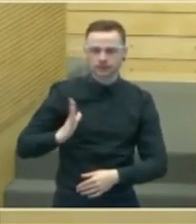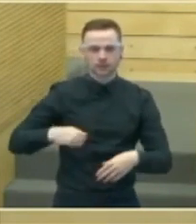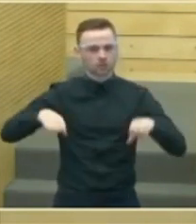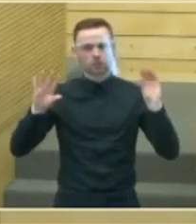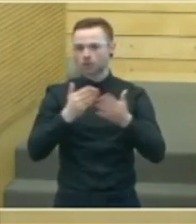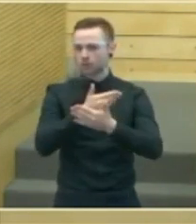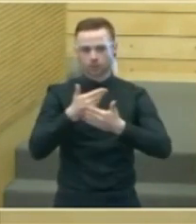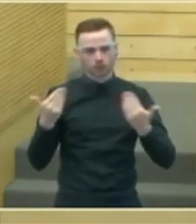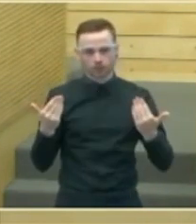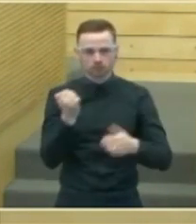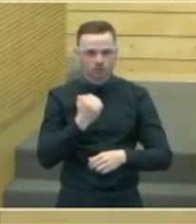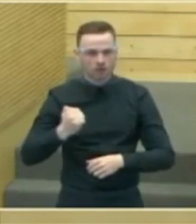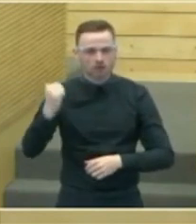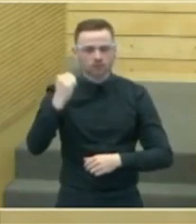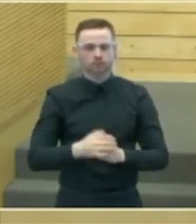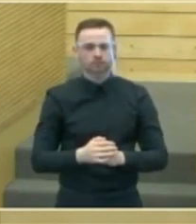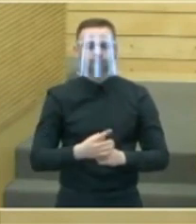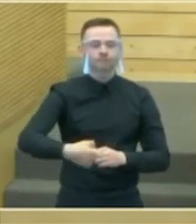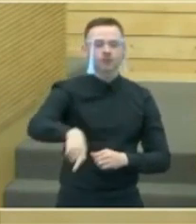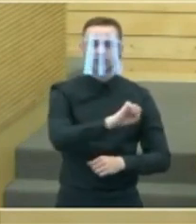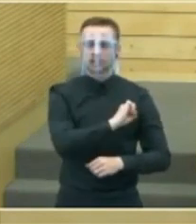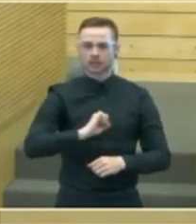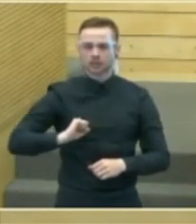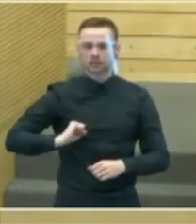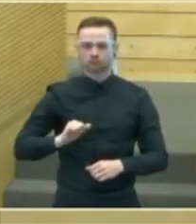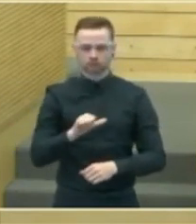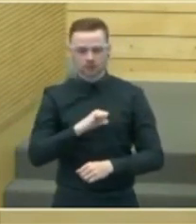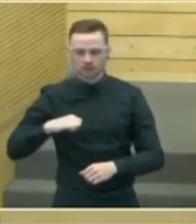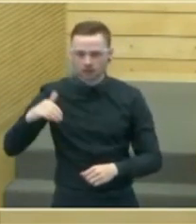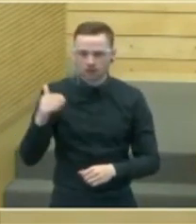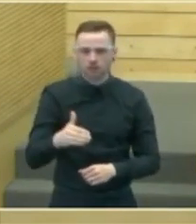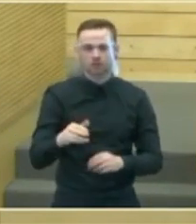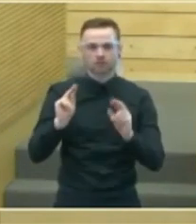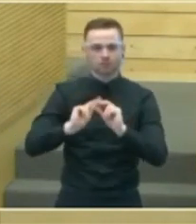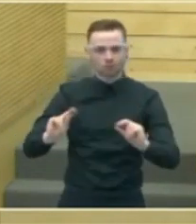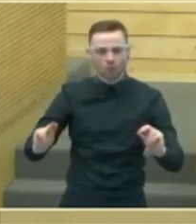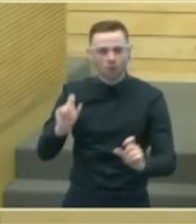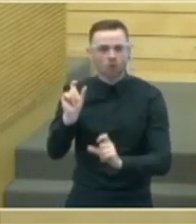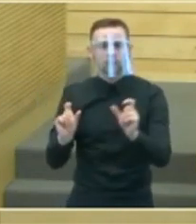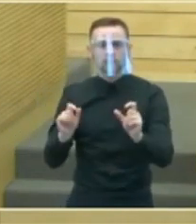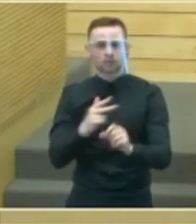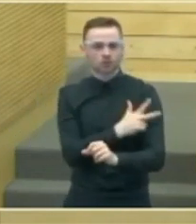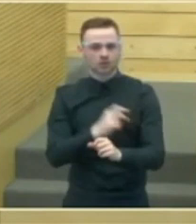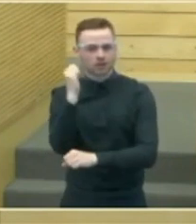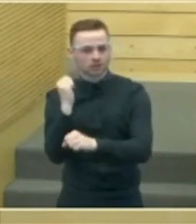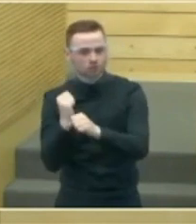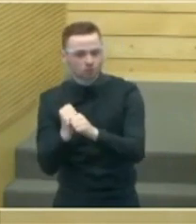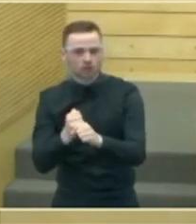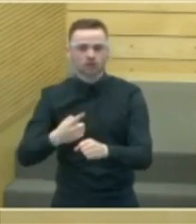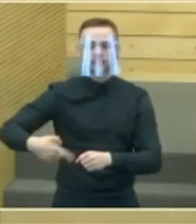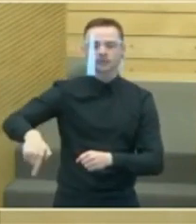nepalūžote. Medikai, savanoriai, mokytojai, socialiniai